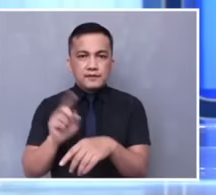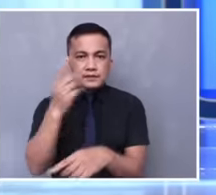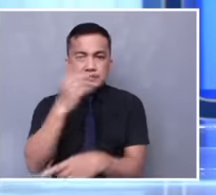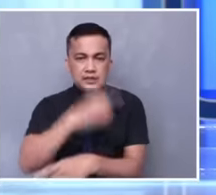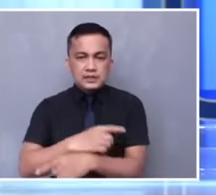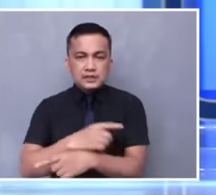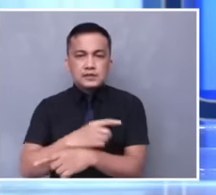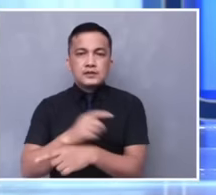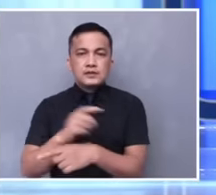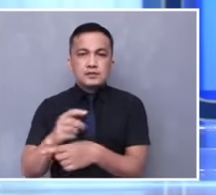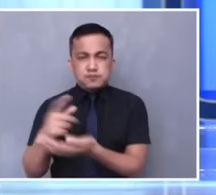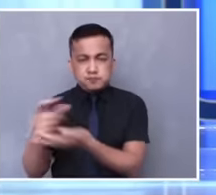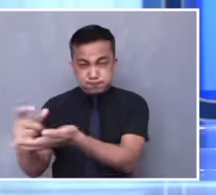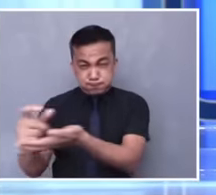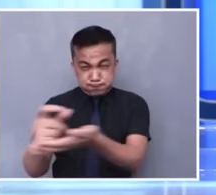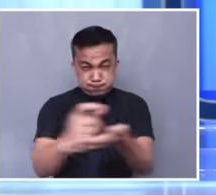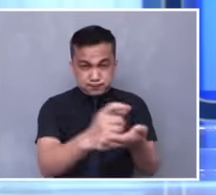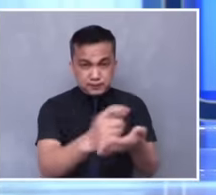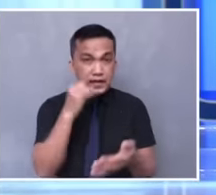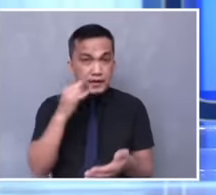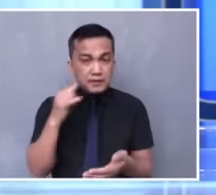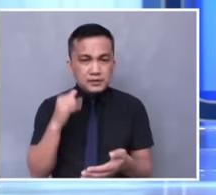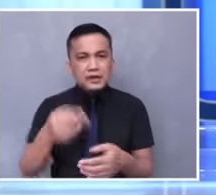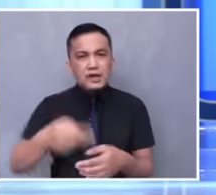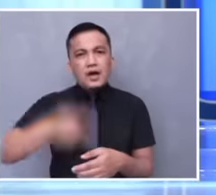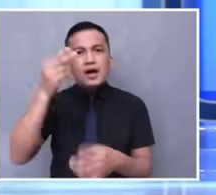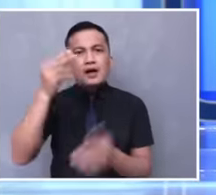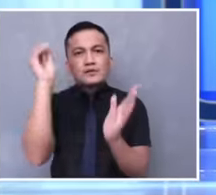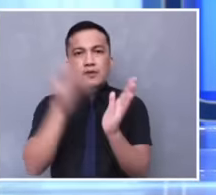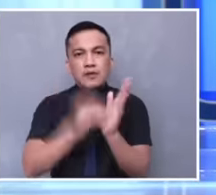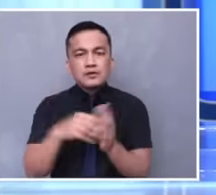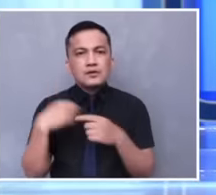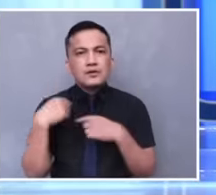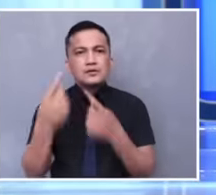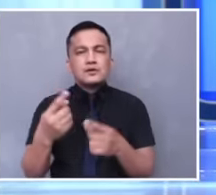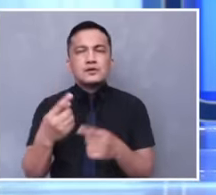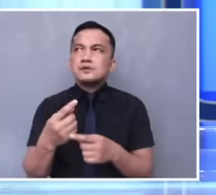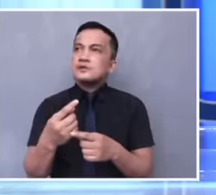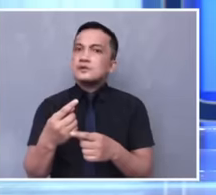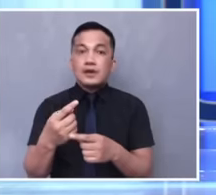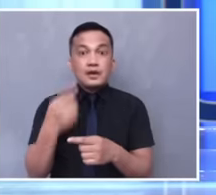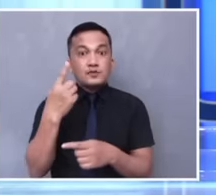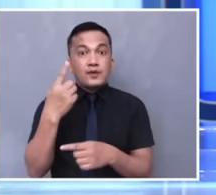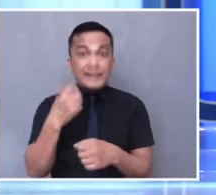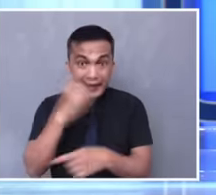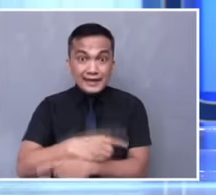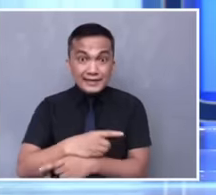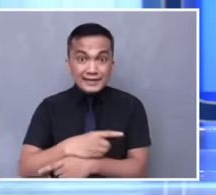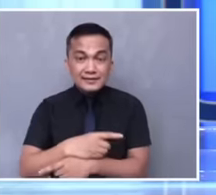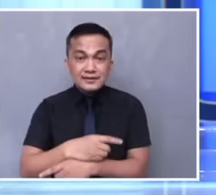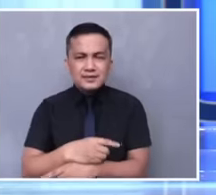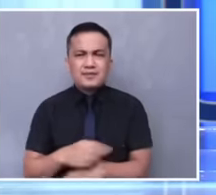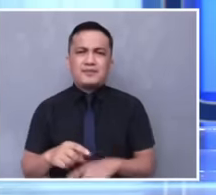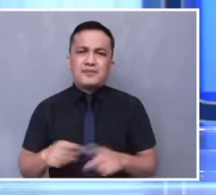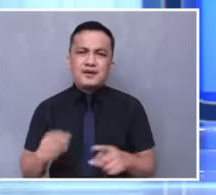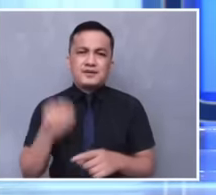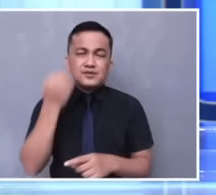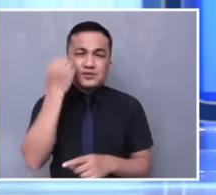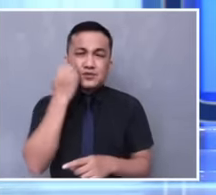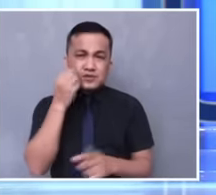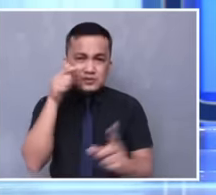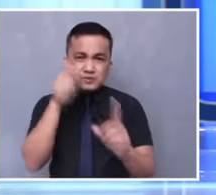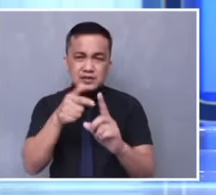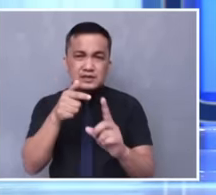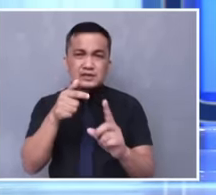kahapon. Ito na ang pinakamataas na naitala sa loob lang ng isang araw. Pero kapos pa rin ito sa target ng